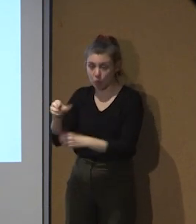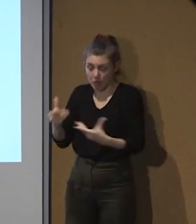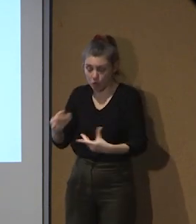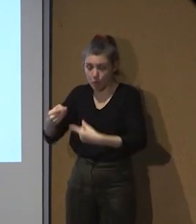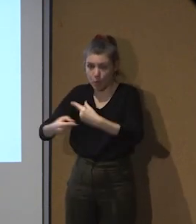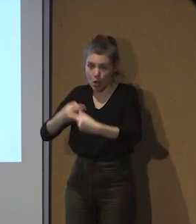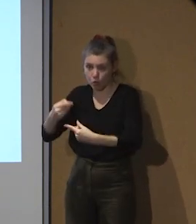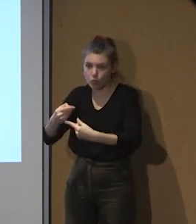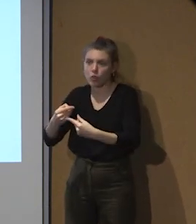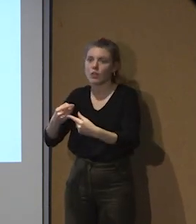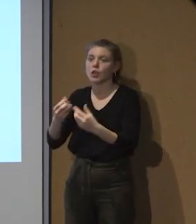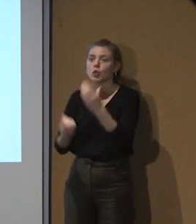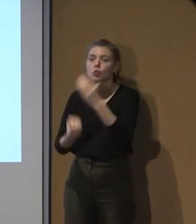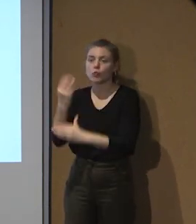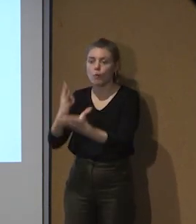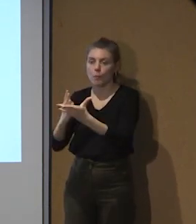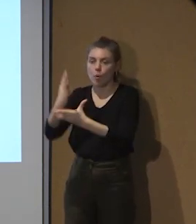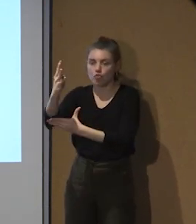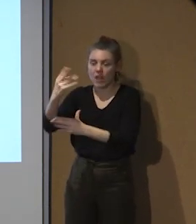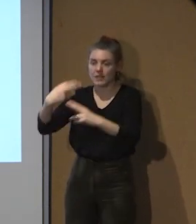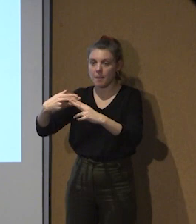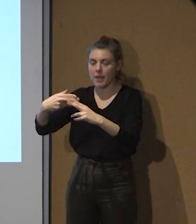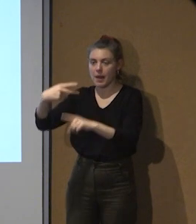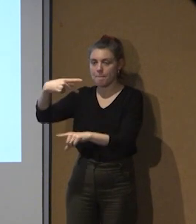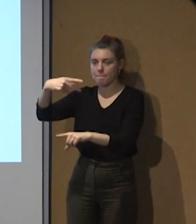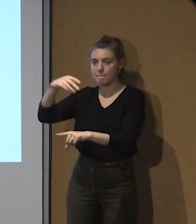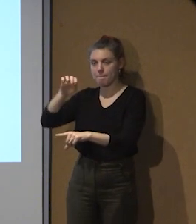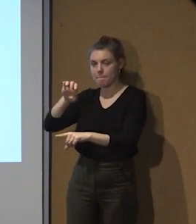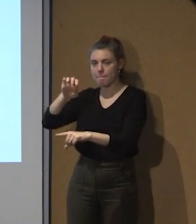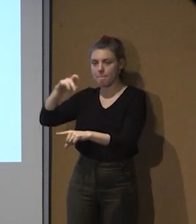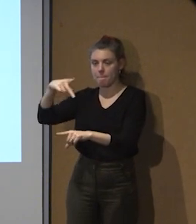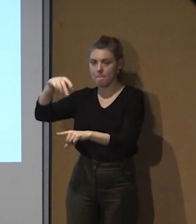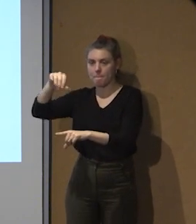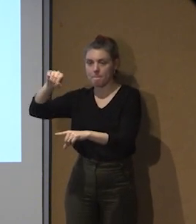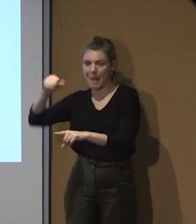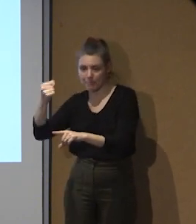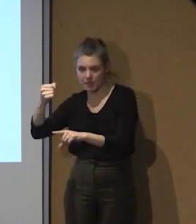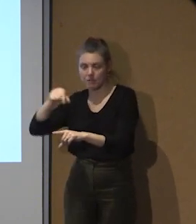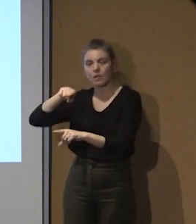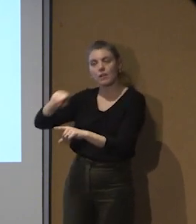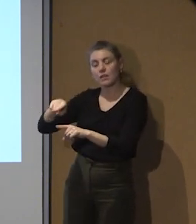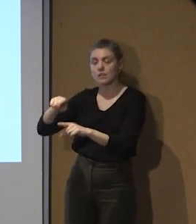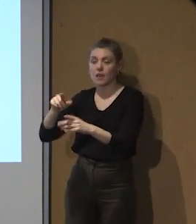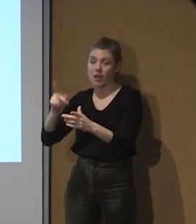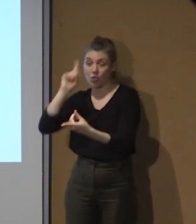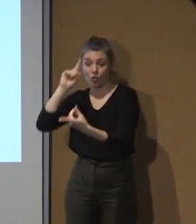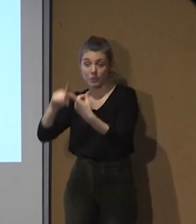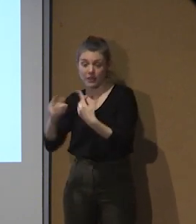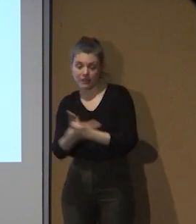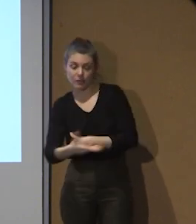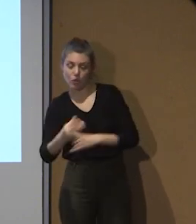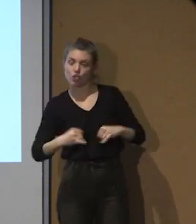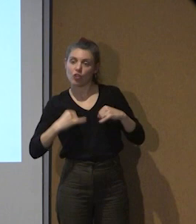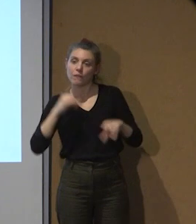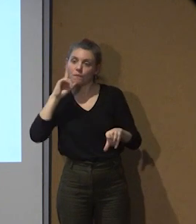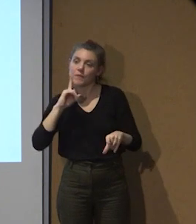s'appelle PEPS, si vous voulez aller regarder sur Internet. Je crois qu'ils ont fait un site, justement, pour inciter les jeunes filles en âge de collège et